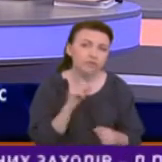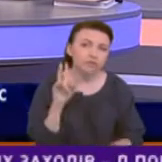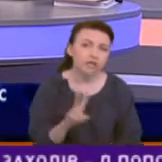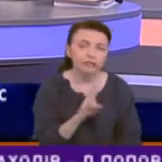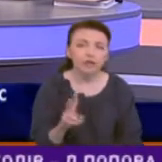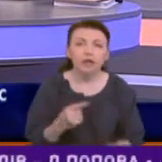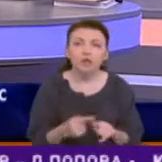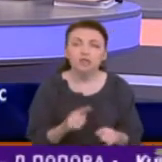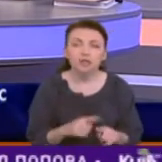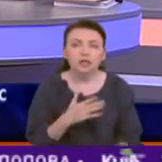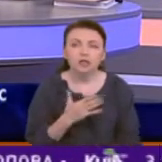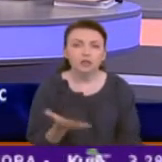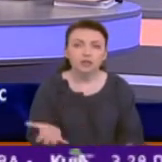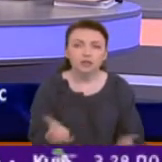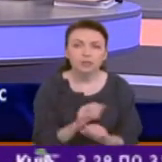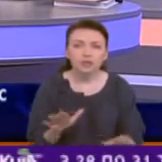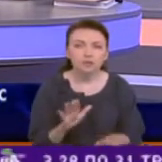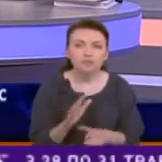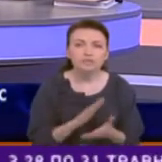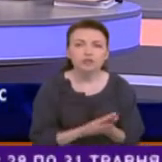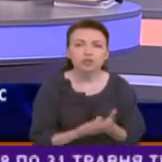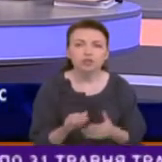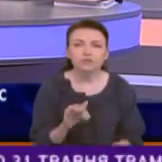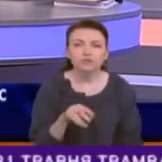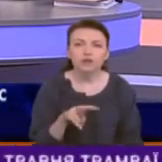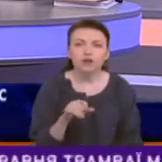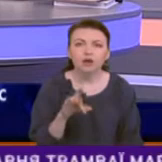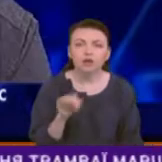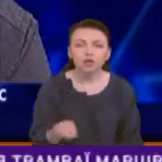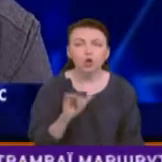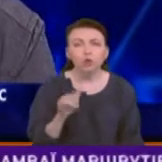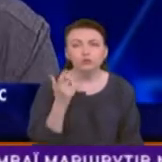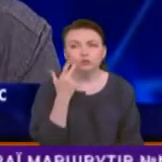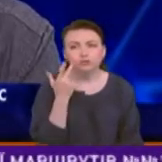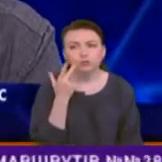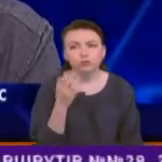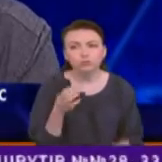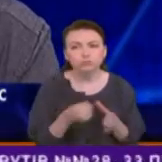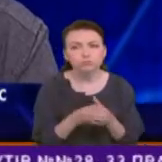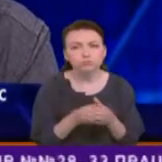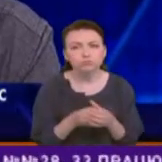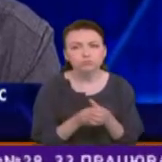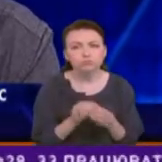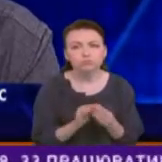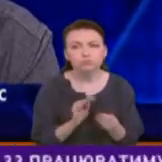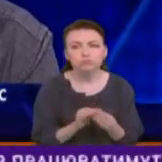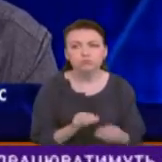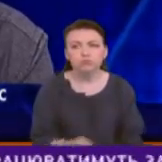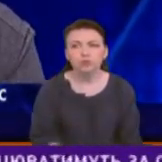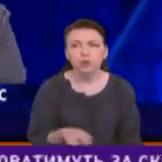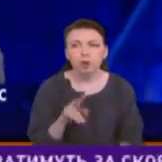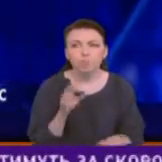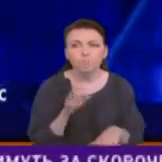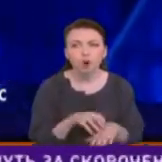що не приємлить наш святіший патріарх Філарет. У нього завжди був політбюро. Ну, грубо кажучи. Бачите, я, значить, правильно сказав,